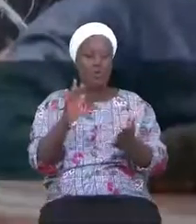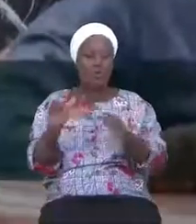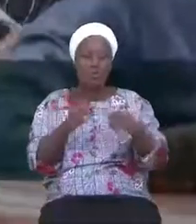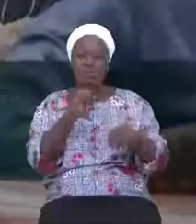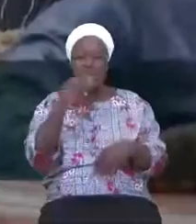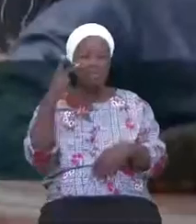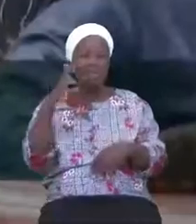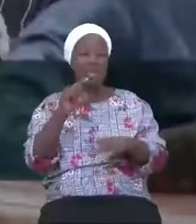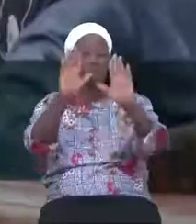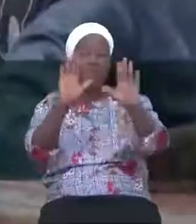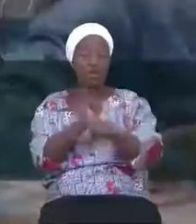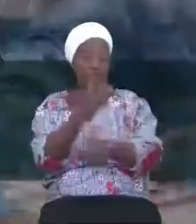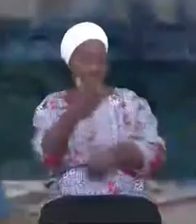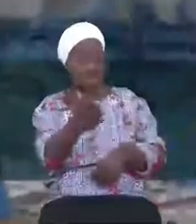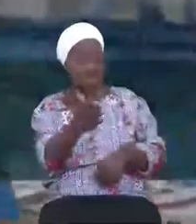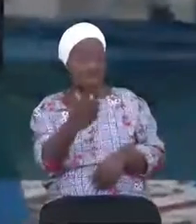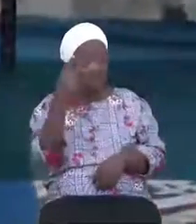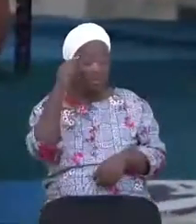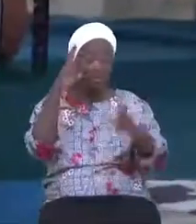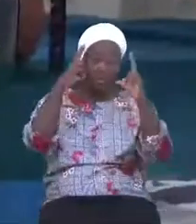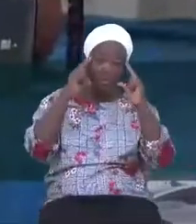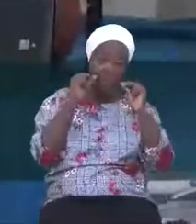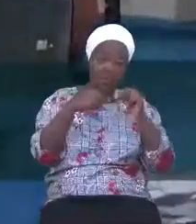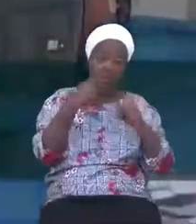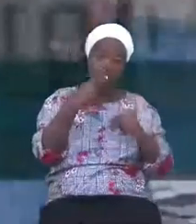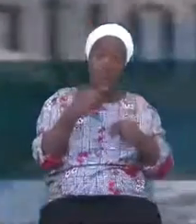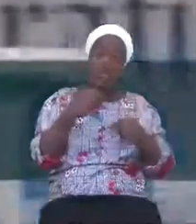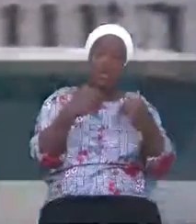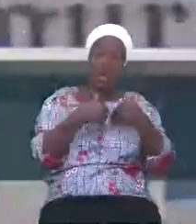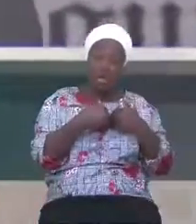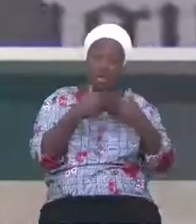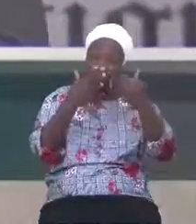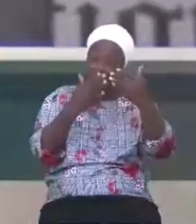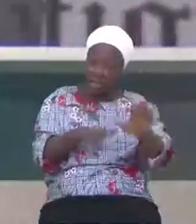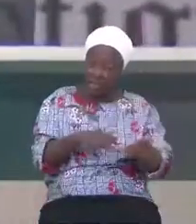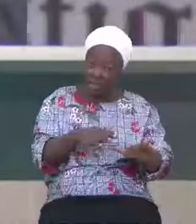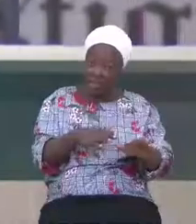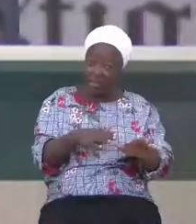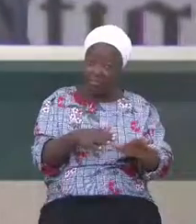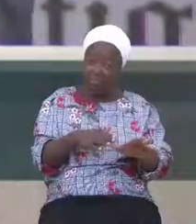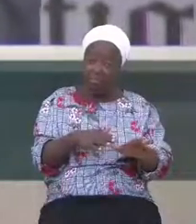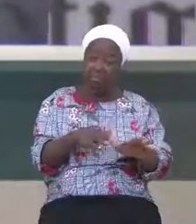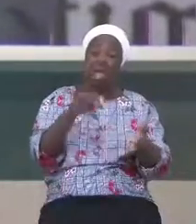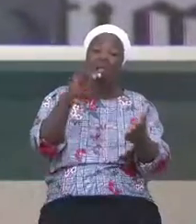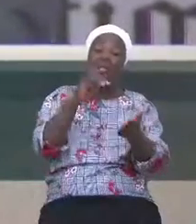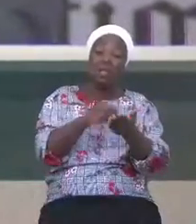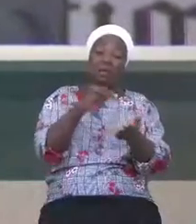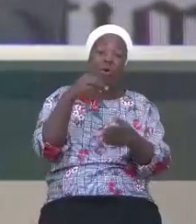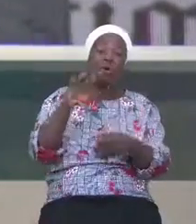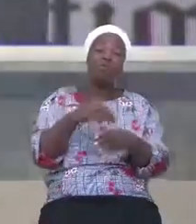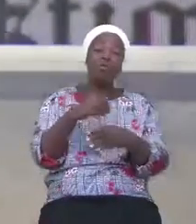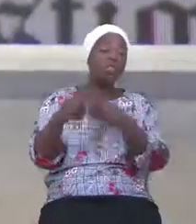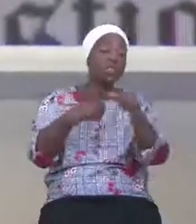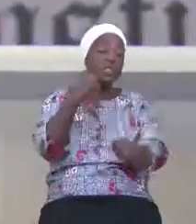vu le miracle là-bas? Quand Moïse, qui était mort des milliers d'années